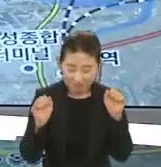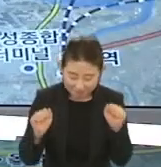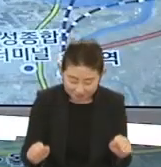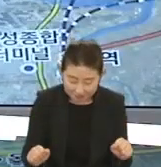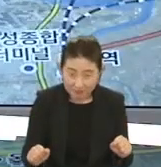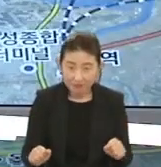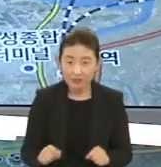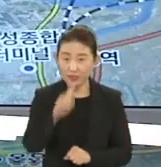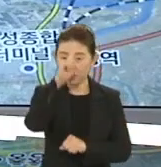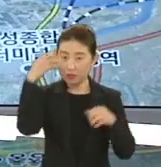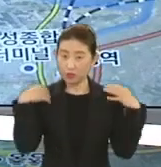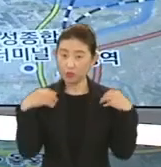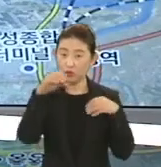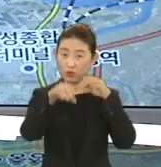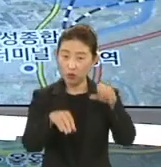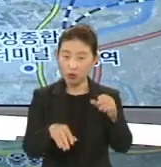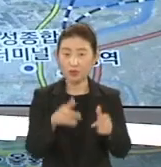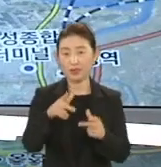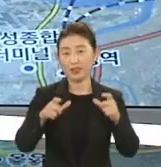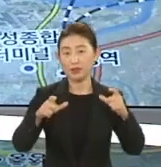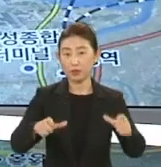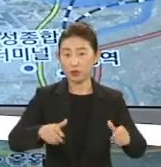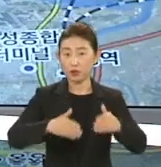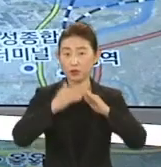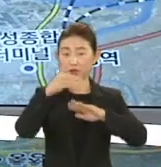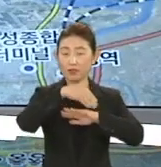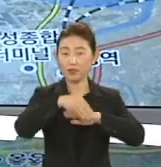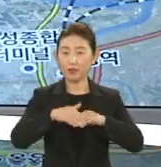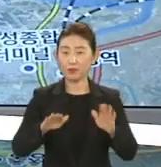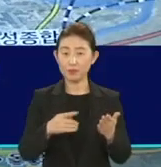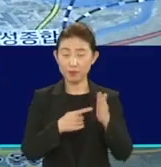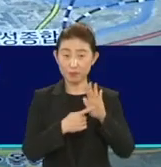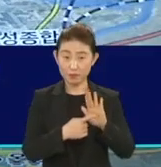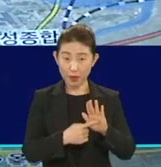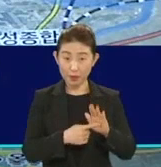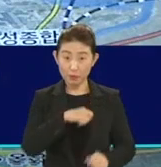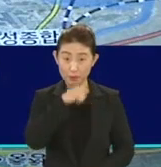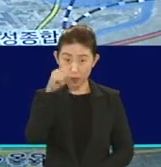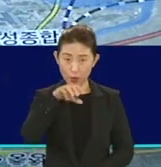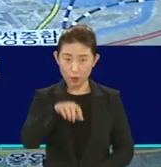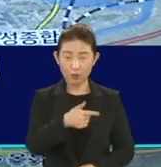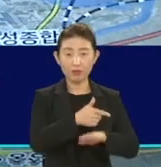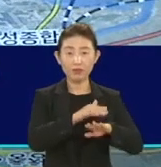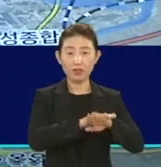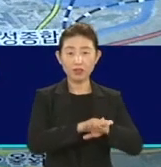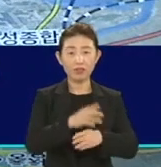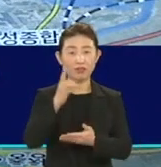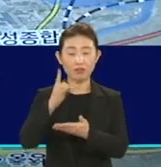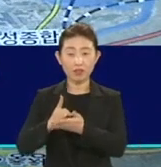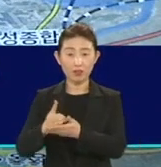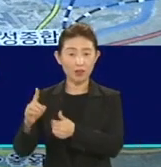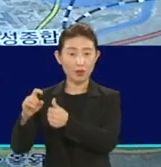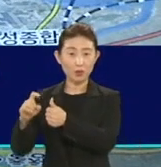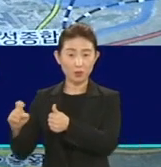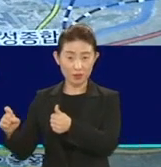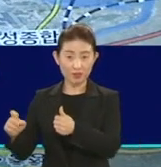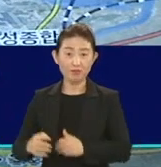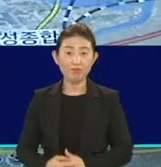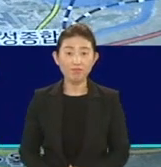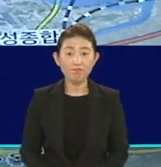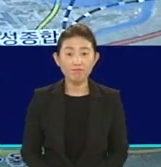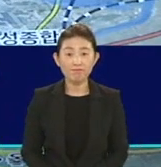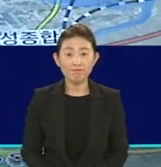여러분 안녕하십니까? 정부가 국가산업단지 조성 계획을 오늘 발표했는데 대전과 천안, 홍성이